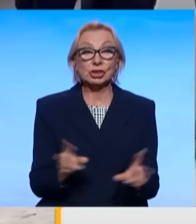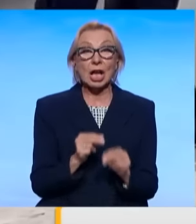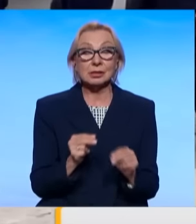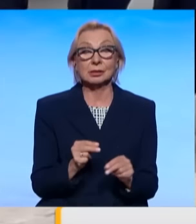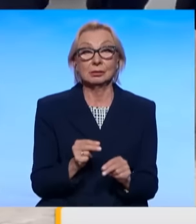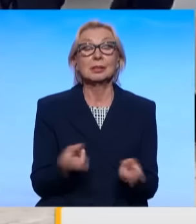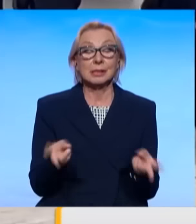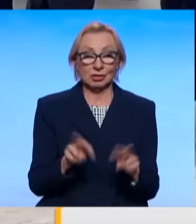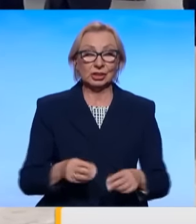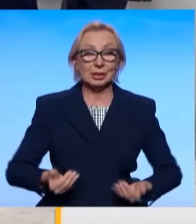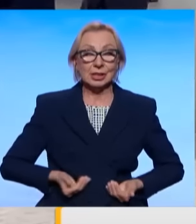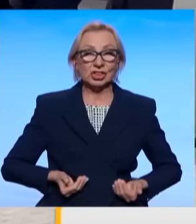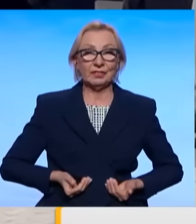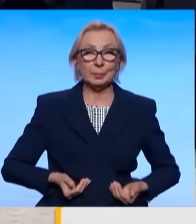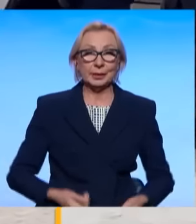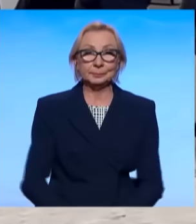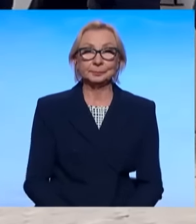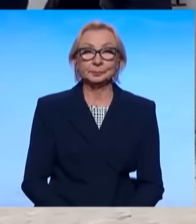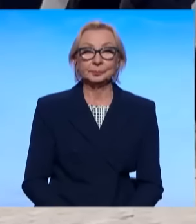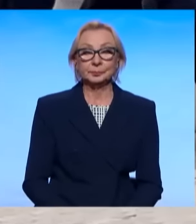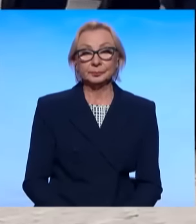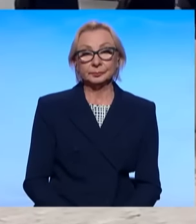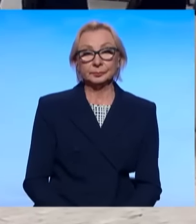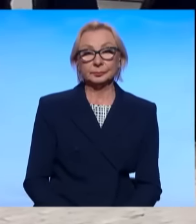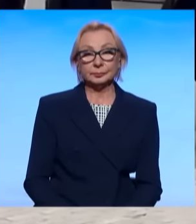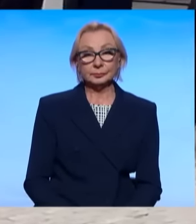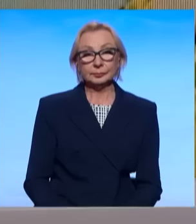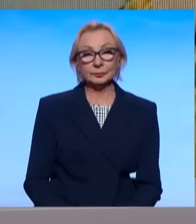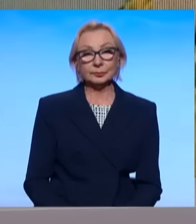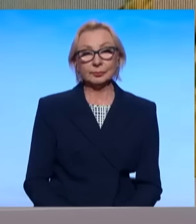живими. Владислав Паливода, «Ми Україна», «Марафон», «Єдині новини».